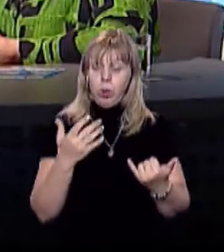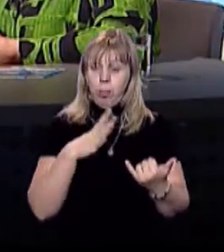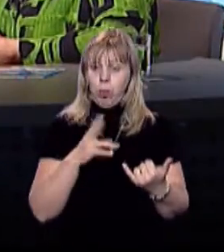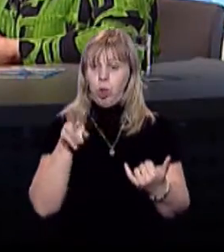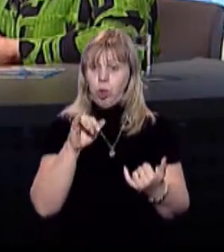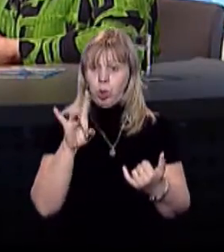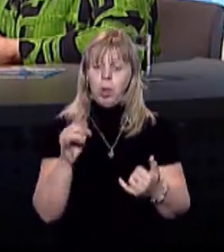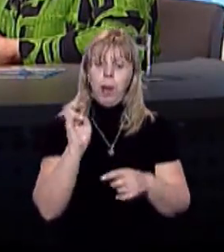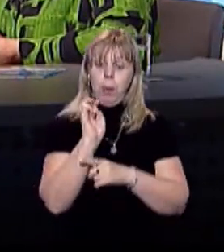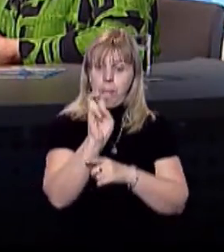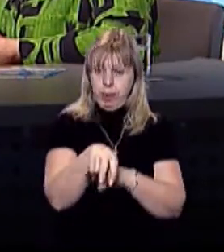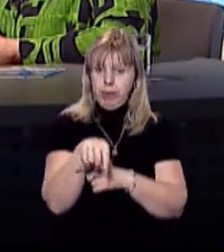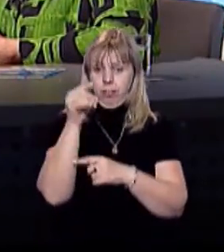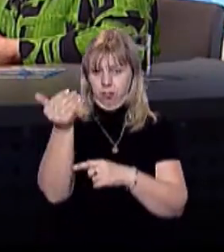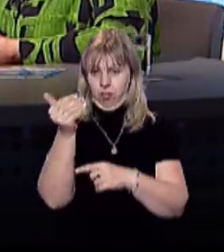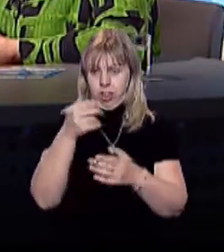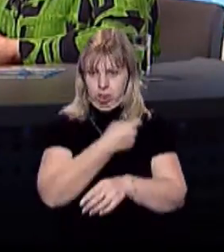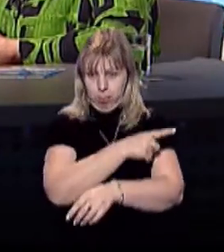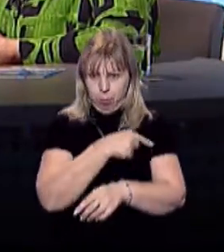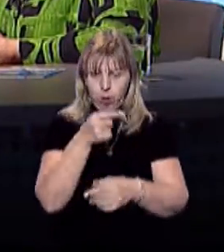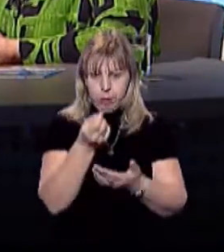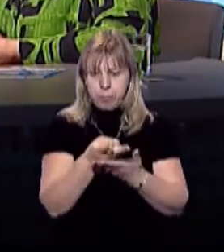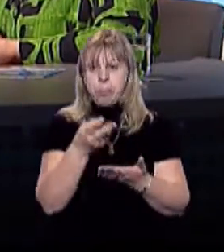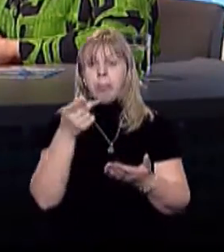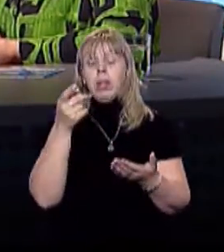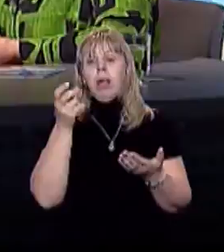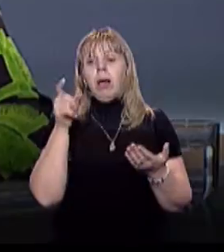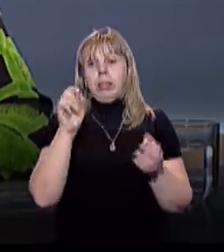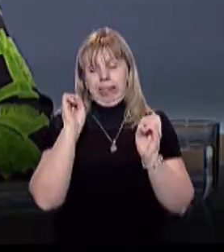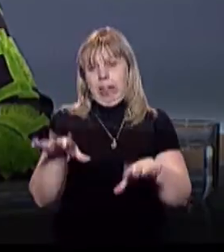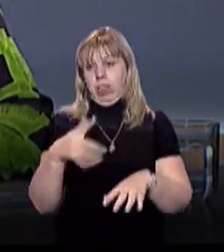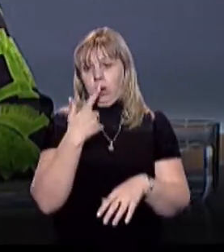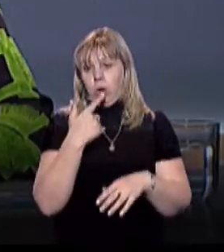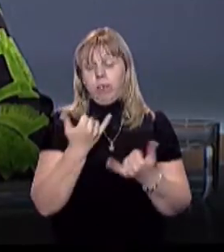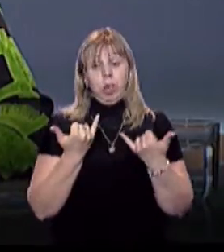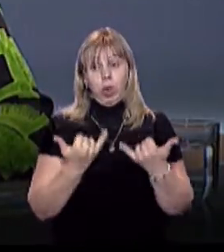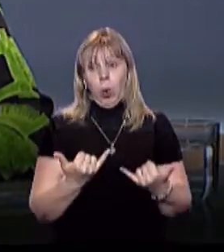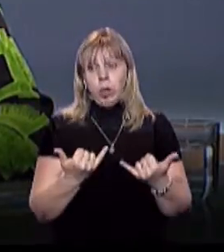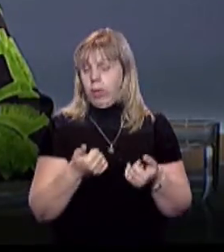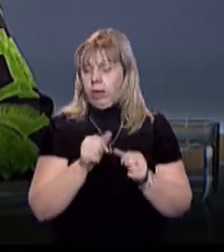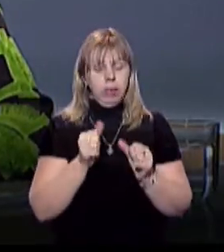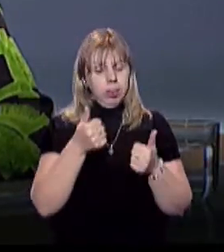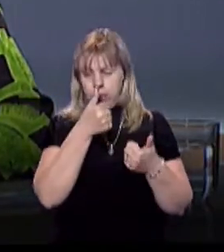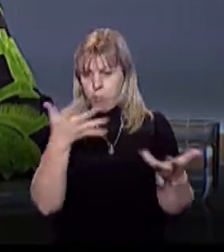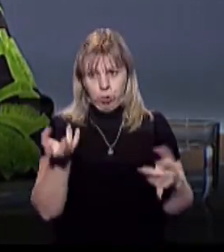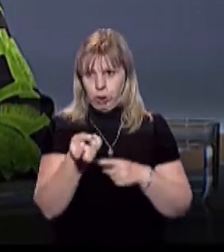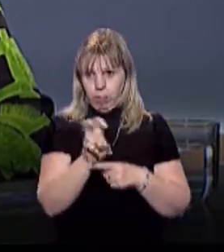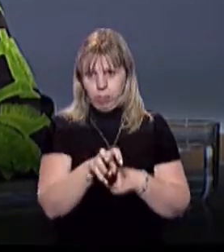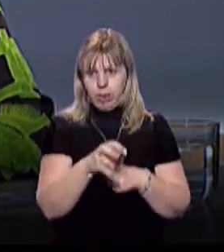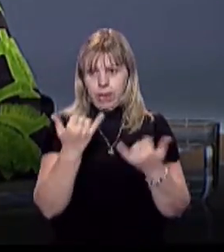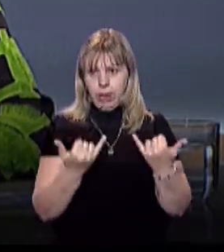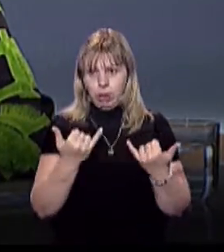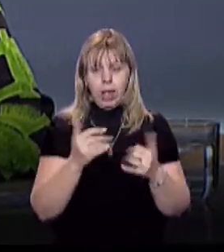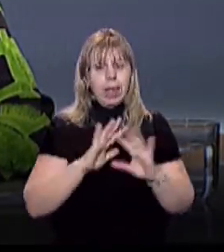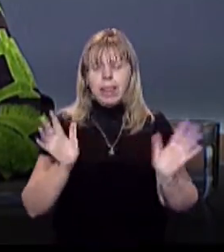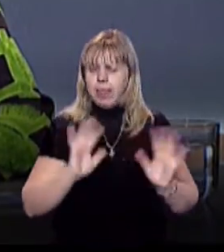донором, прийти у межах кампанії і ще здати кров? Сьогодні не може прийти, якщо сьогодні